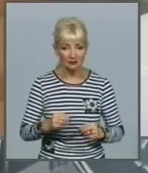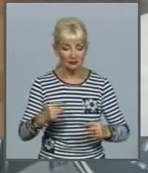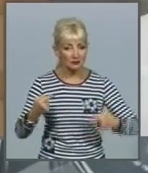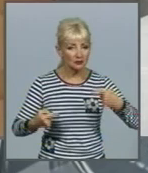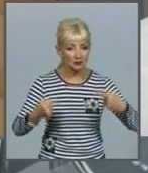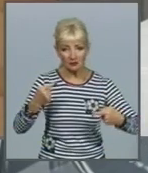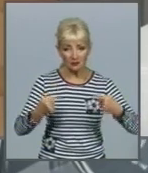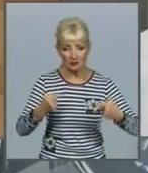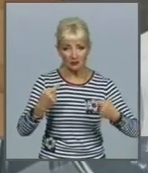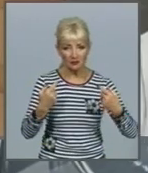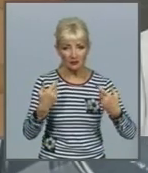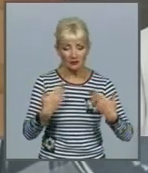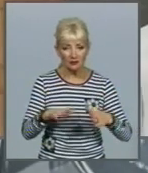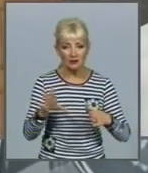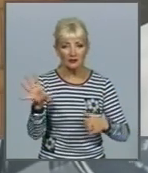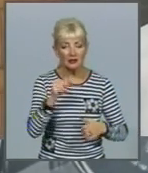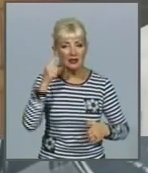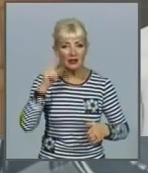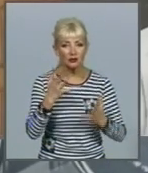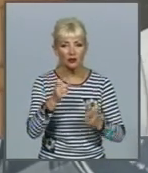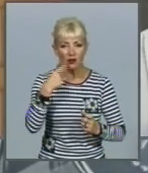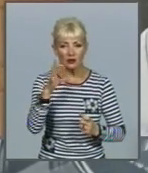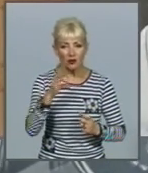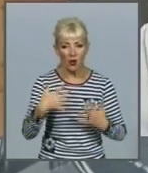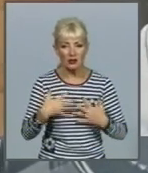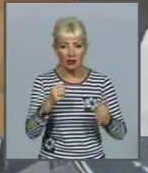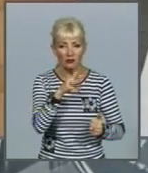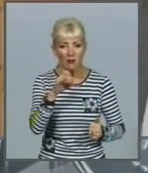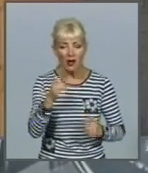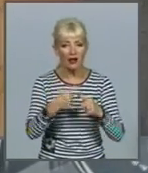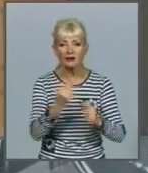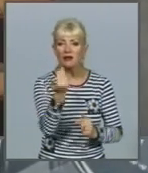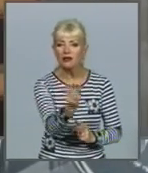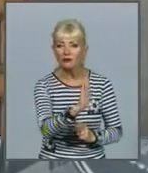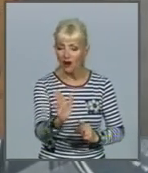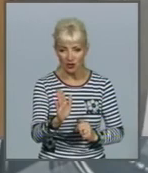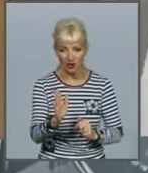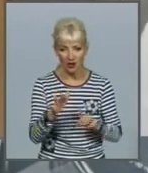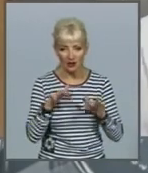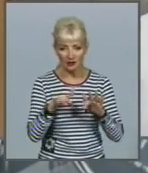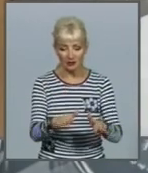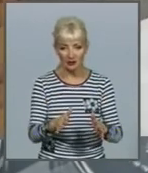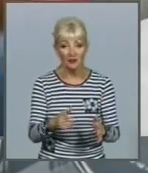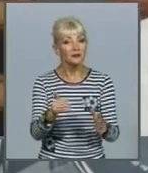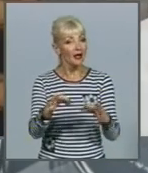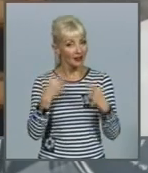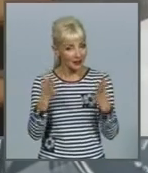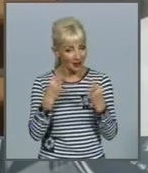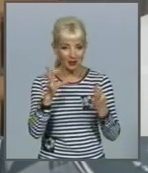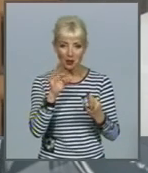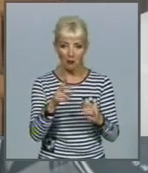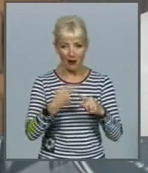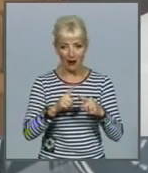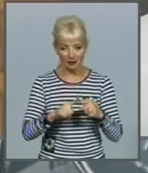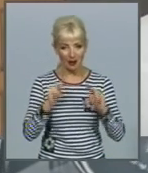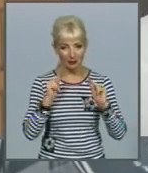знаем. И еще говорить о здоровье мэра, это не ваше вообще привилегия. Так расскажите об этом правду. Не слушайте этого